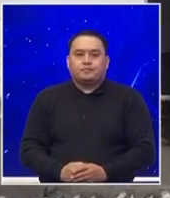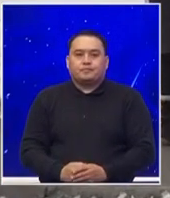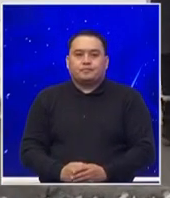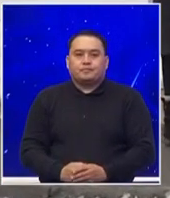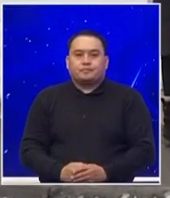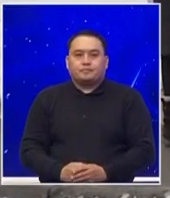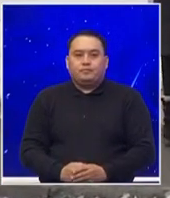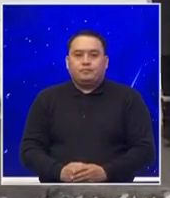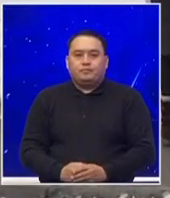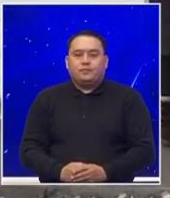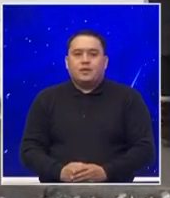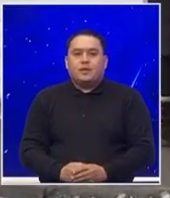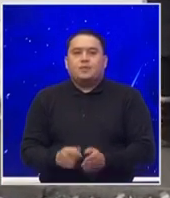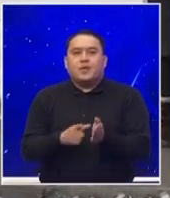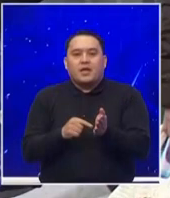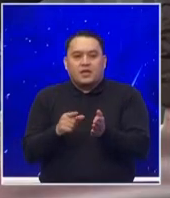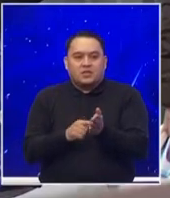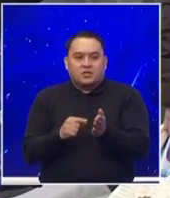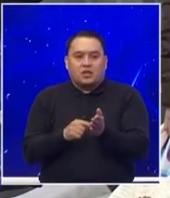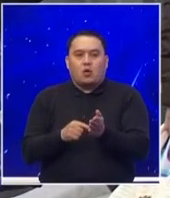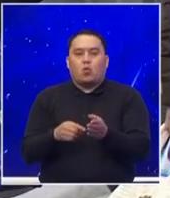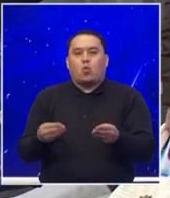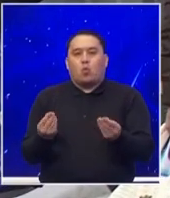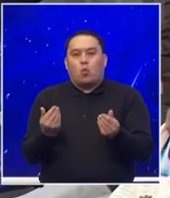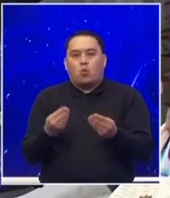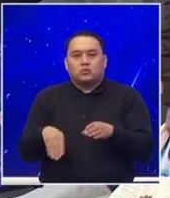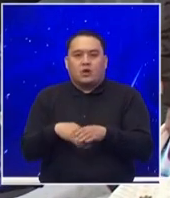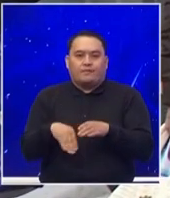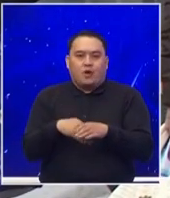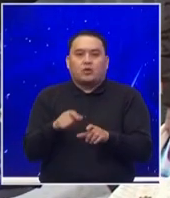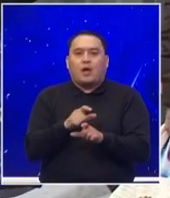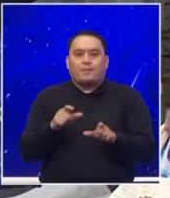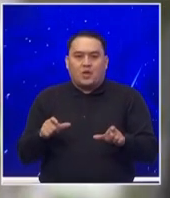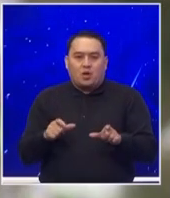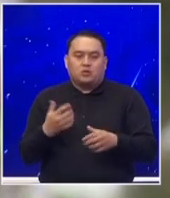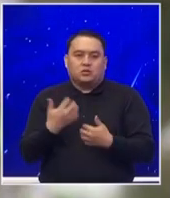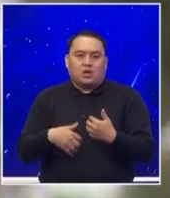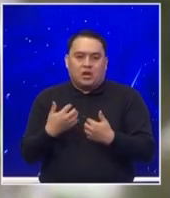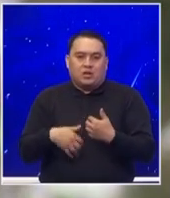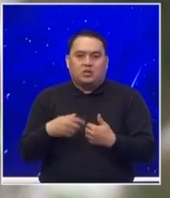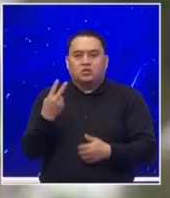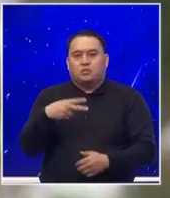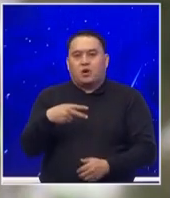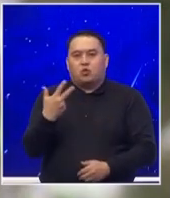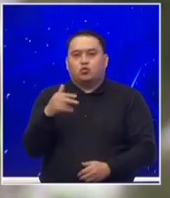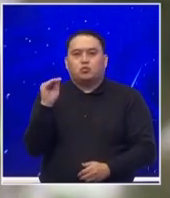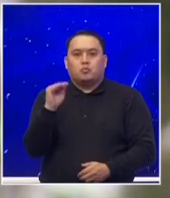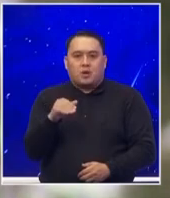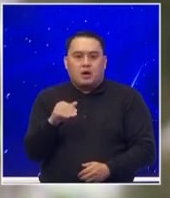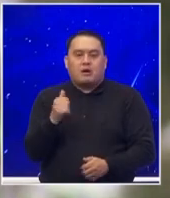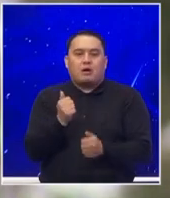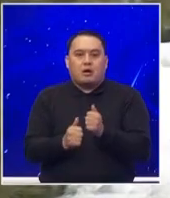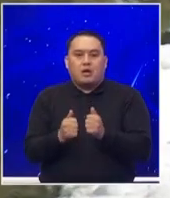жататындар зейнетақы аннуитетін рәсімдеген және қорда жинағы бар азаматтар. Онда орта есеппен 23 мың адамның